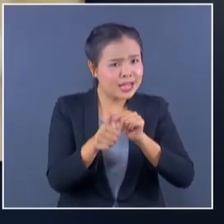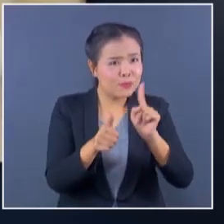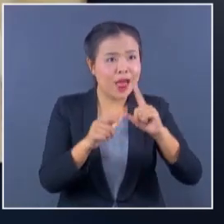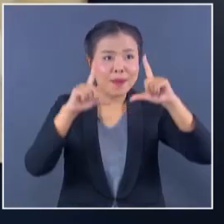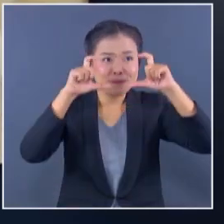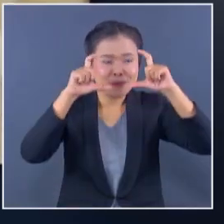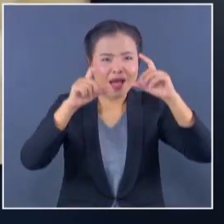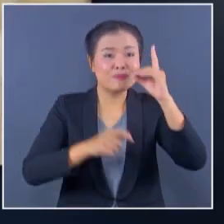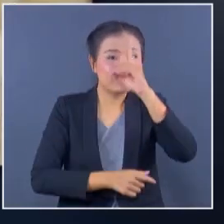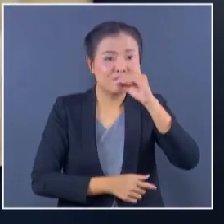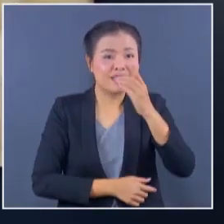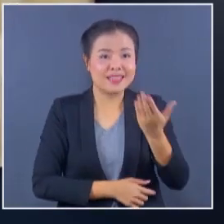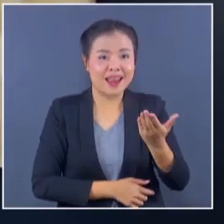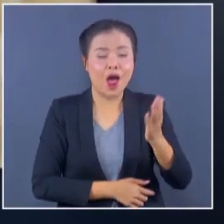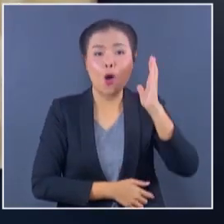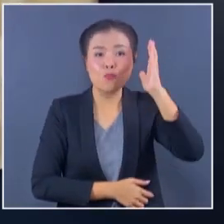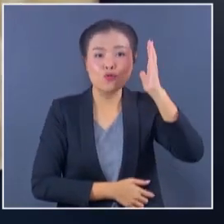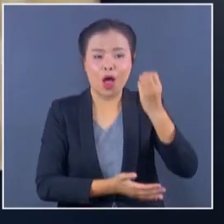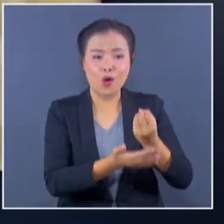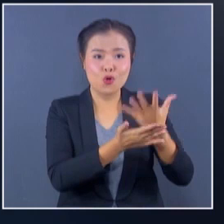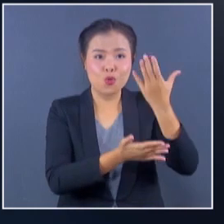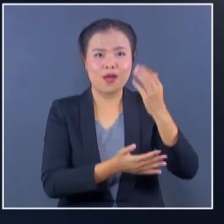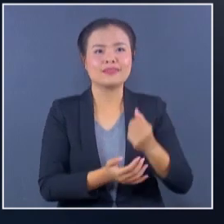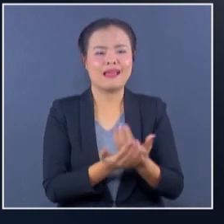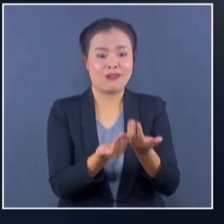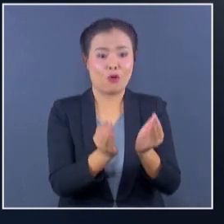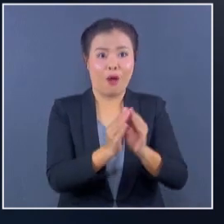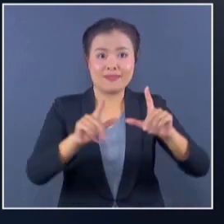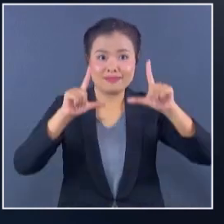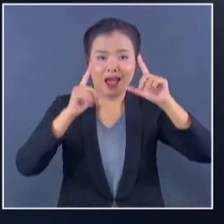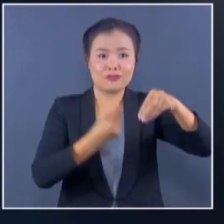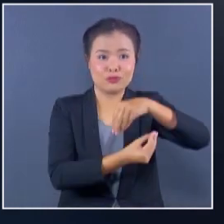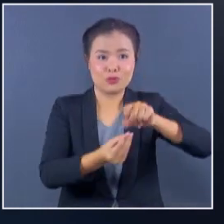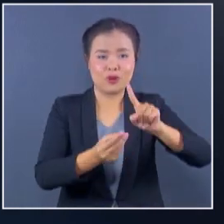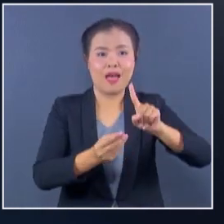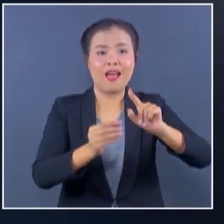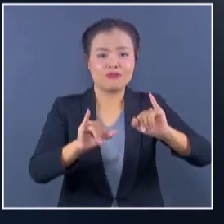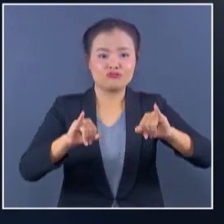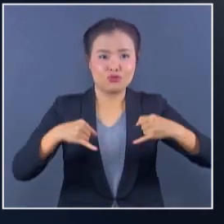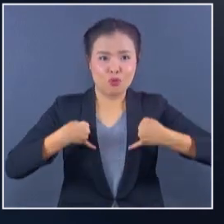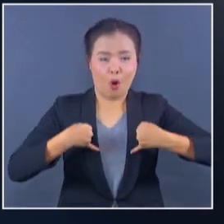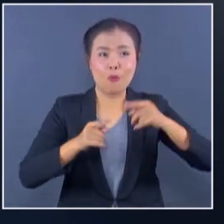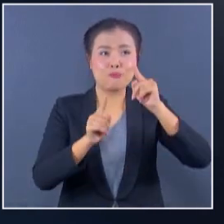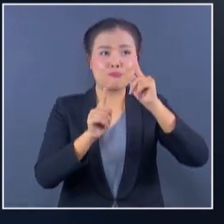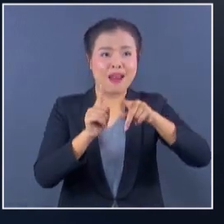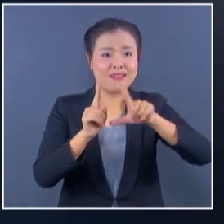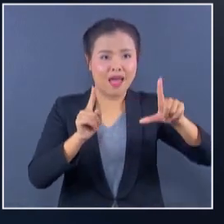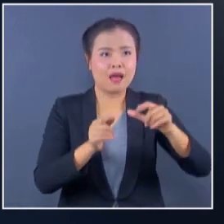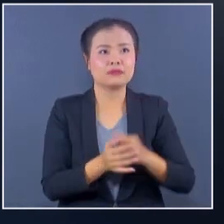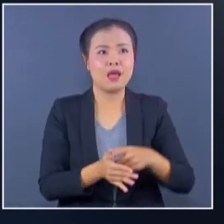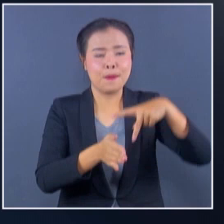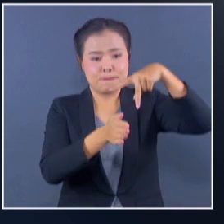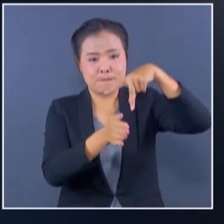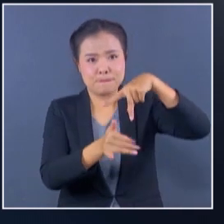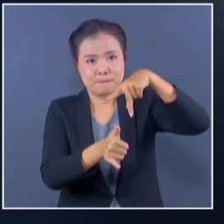าอ้ําพัชรภากับไฮโซนินชนินทายาทตระกูลดังเจ้าของธุรกิจใหญ่นับพันล้านค่ะหลังมีภาพโมเมนต์หวานขี่คอแล้